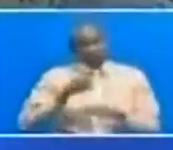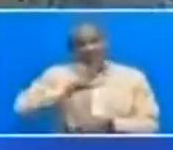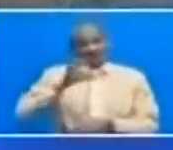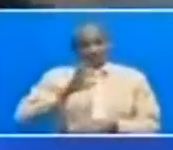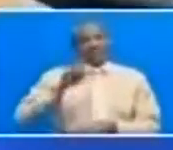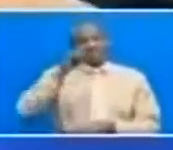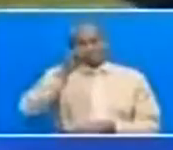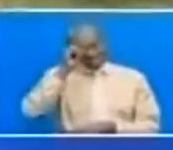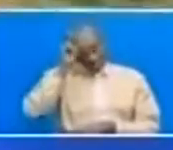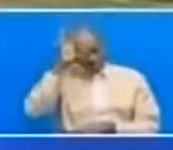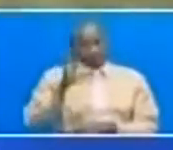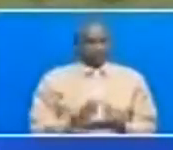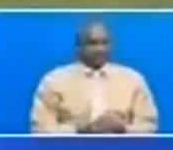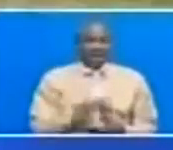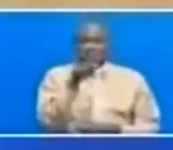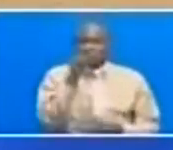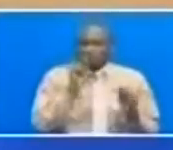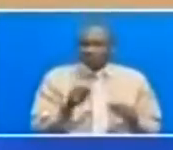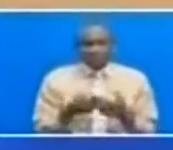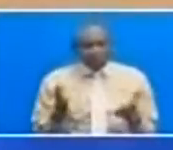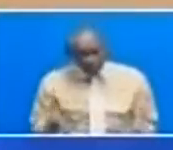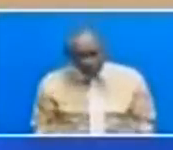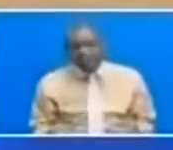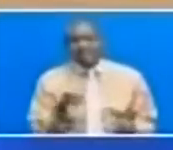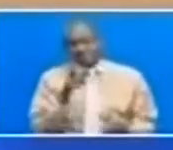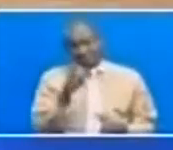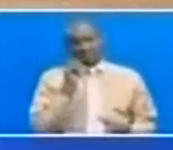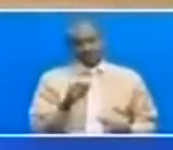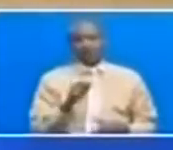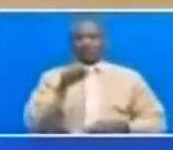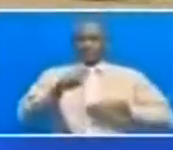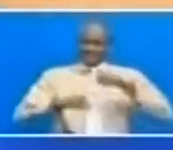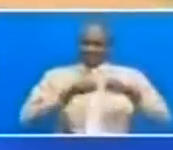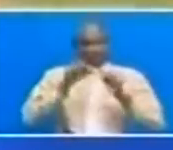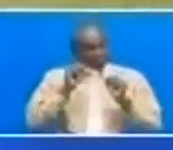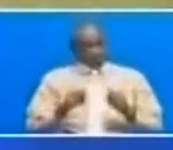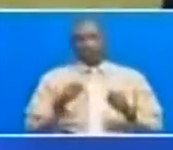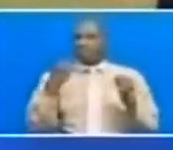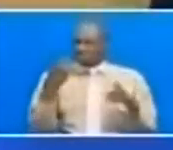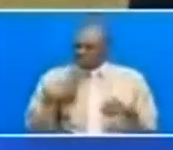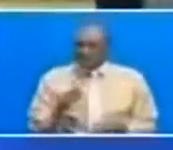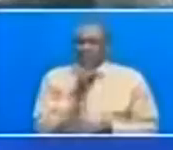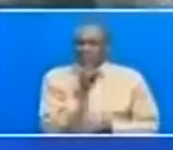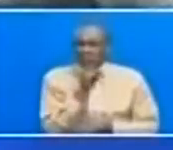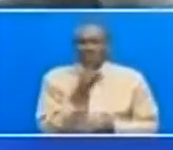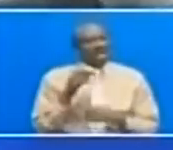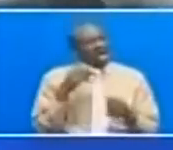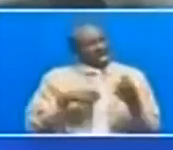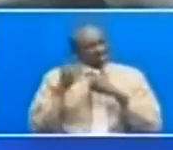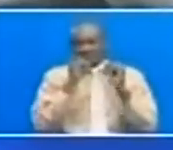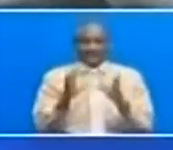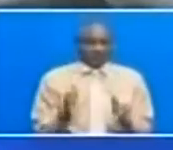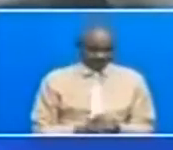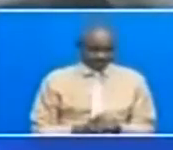Kiambu. Mashindano ambayo yatafungua mashindano haya ya baiskeli ambayo kidogo yamekuwa kimya nchini.